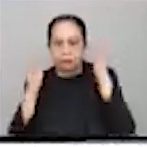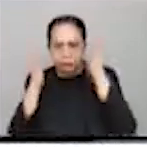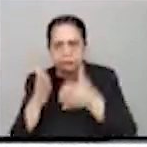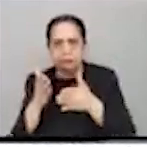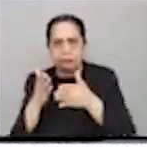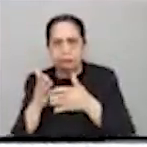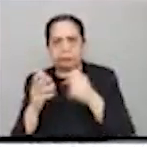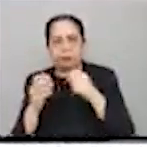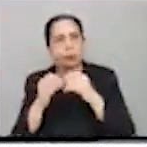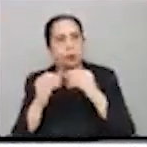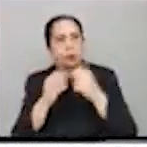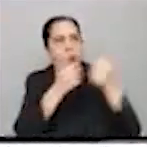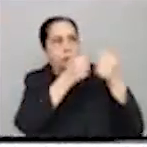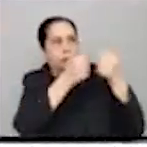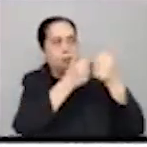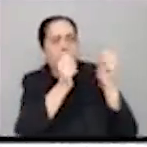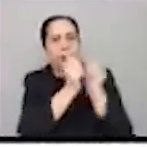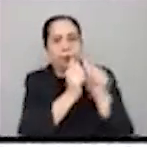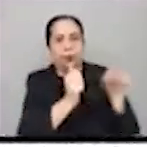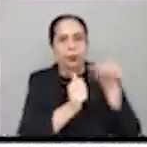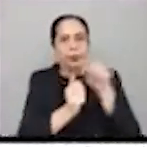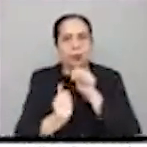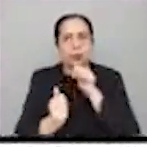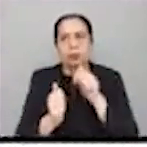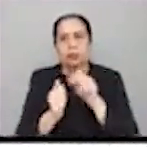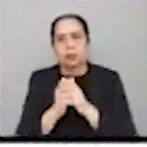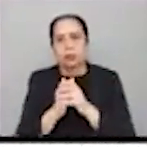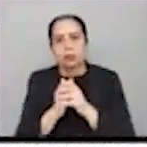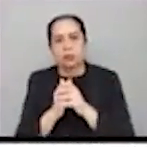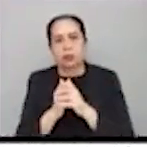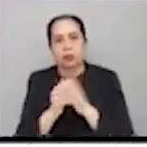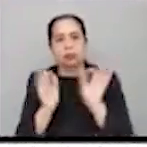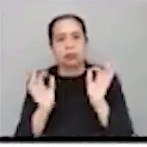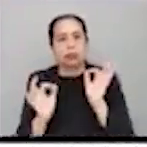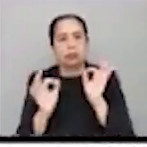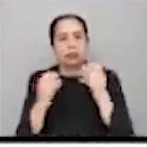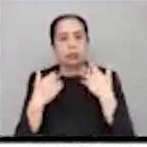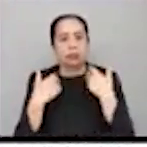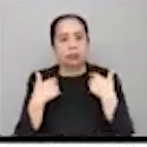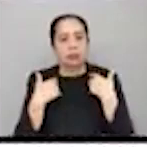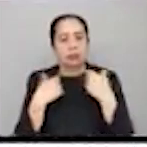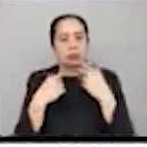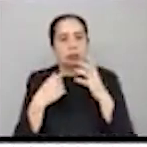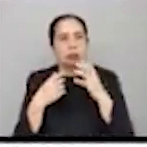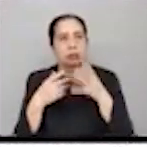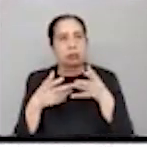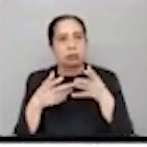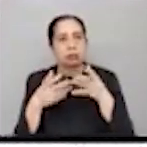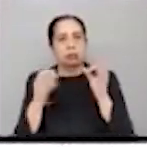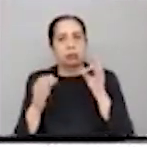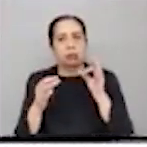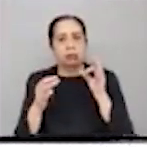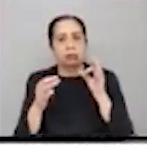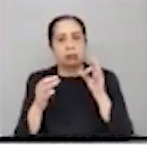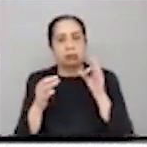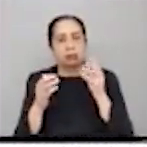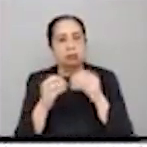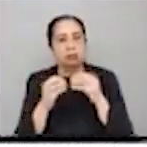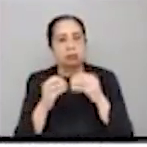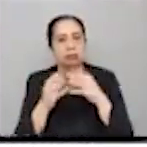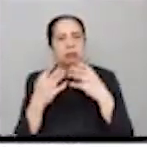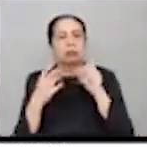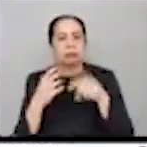more competitive. It will not, that having RCEP will allow us to further strengthen